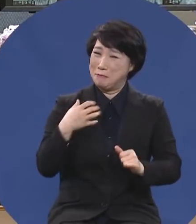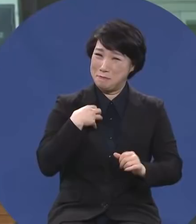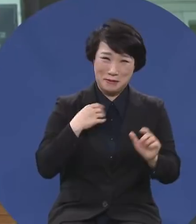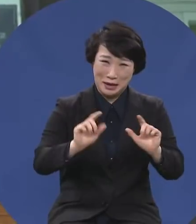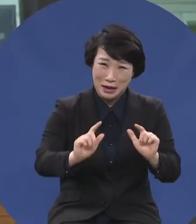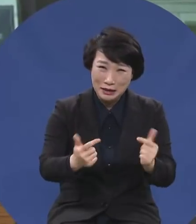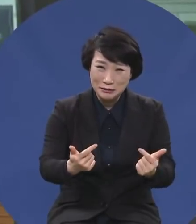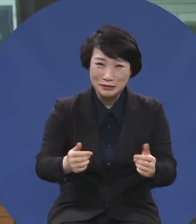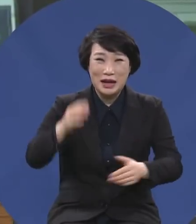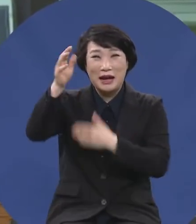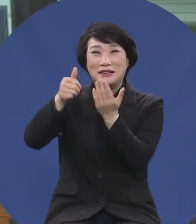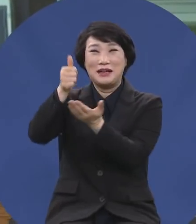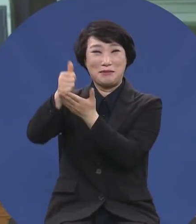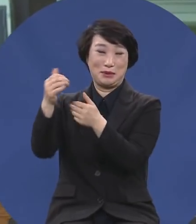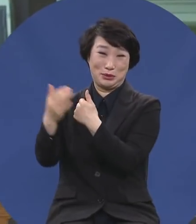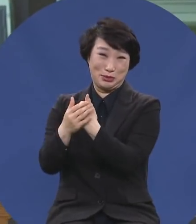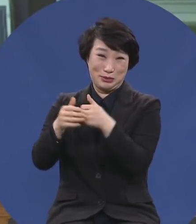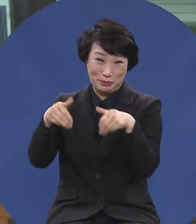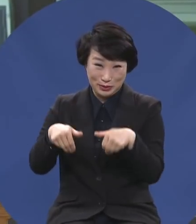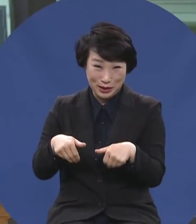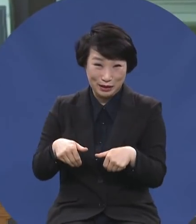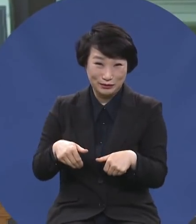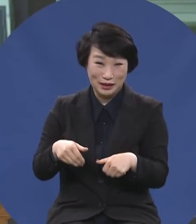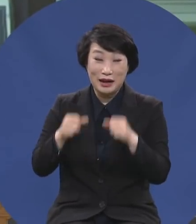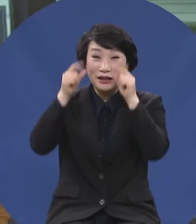아니구나, 하나님이 짓는구나.